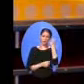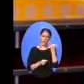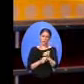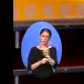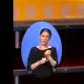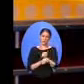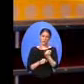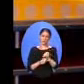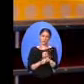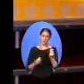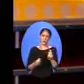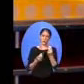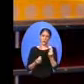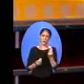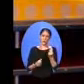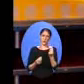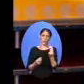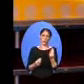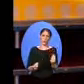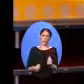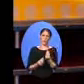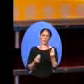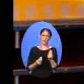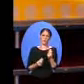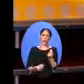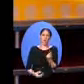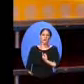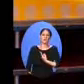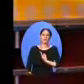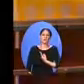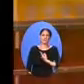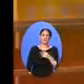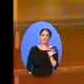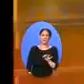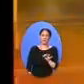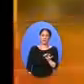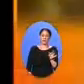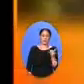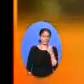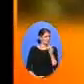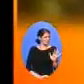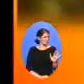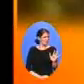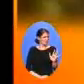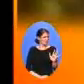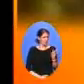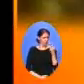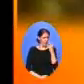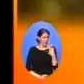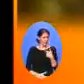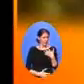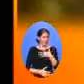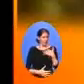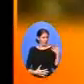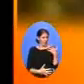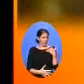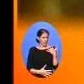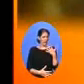לעצמי משהו, הוא ראה שאני נבהלת מהמשפט הזה, אבל זה עבר לי.